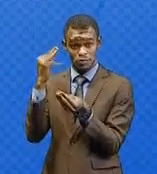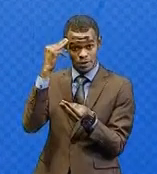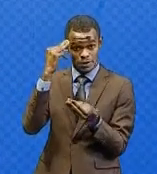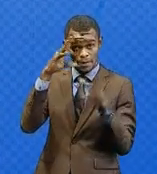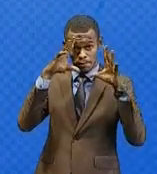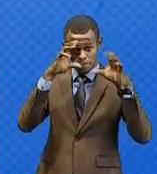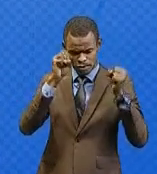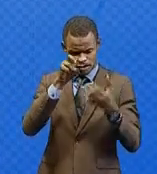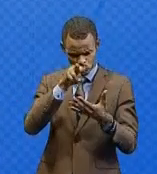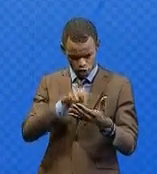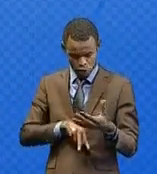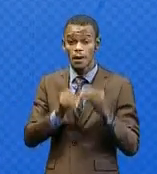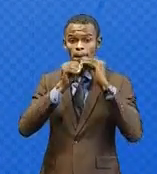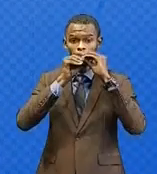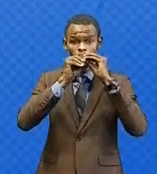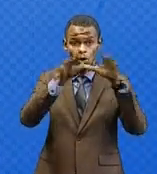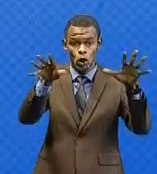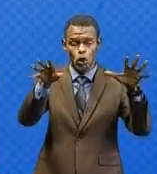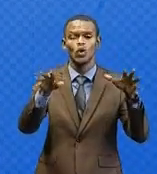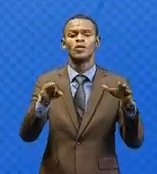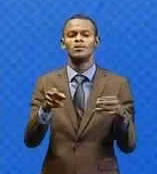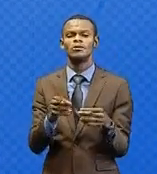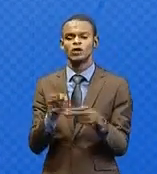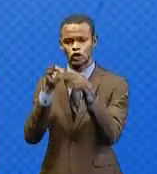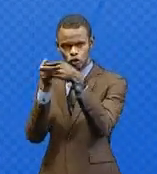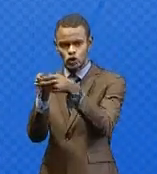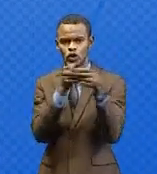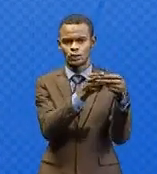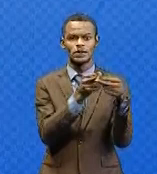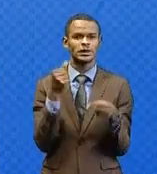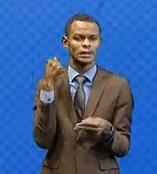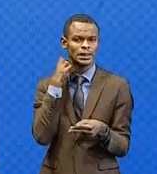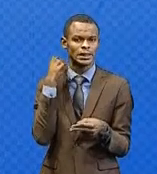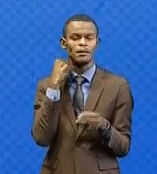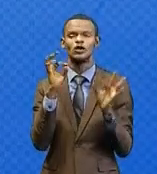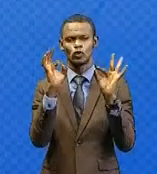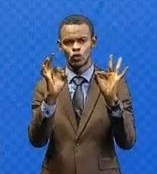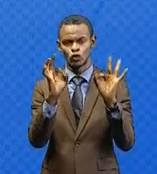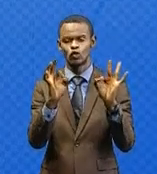l'ordonnance portant nomination des médecins revêtus des grades, résidents,